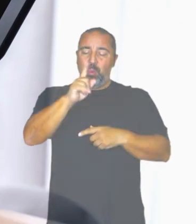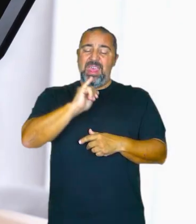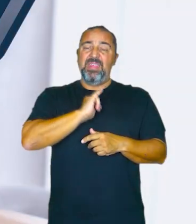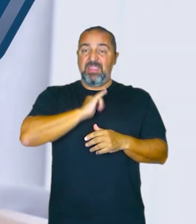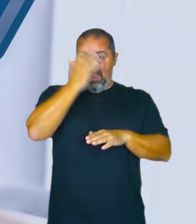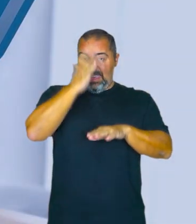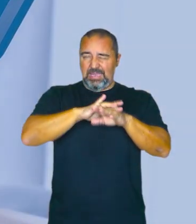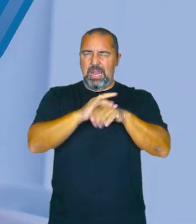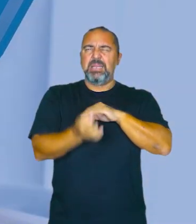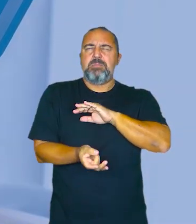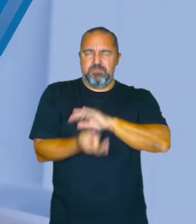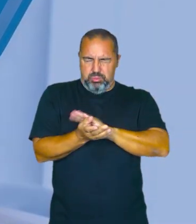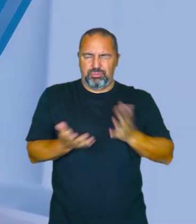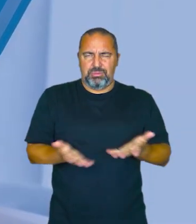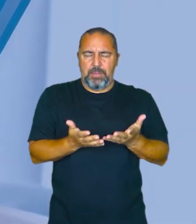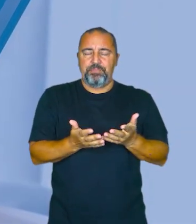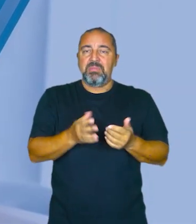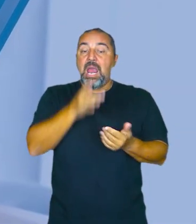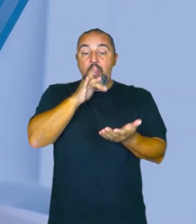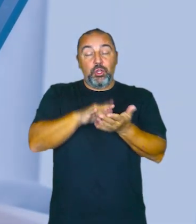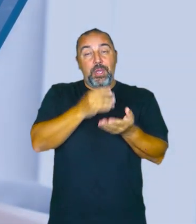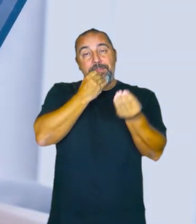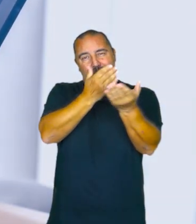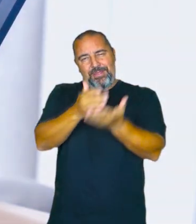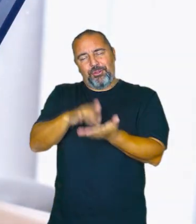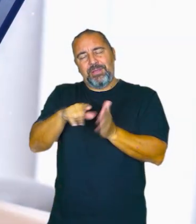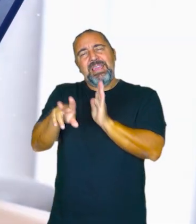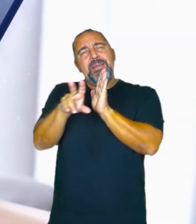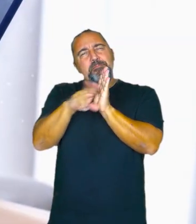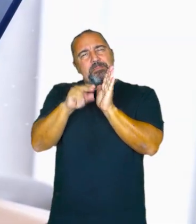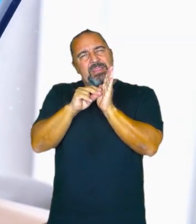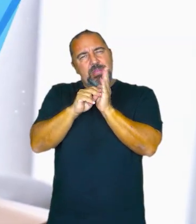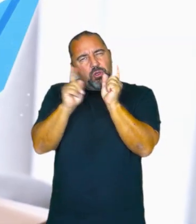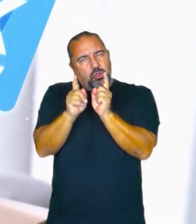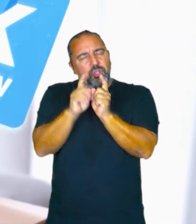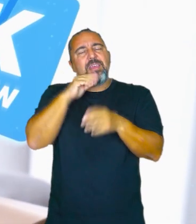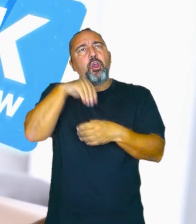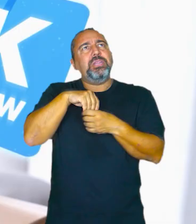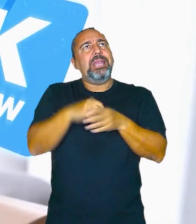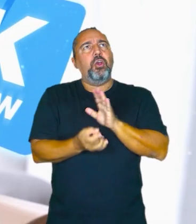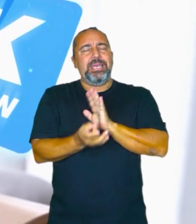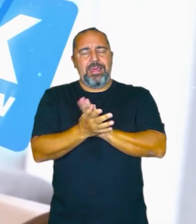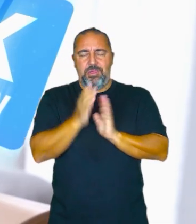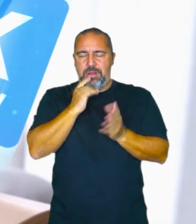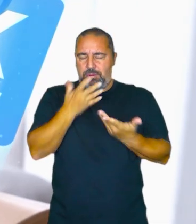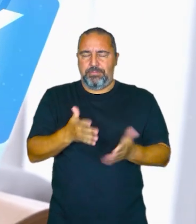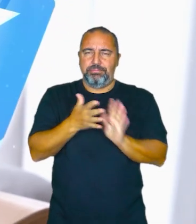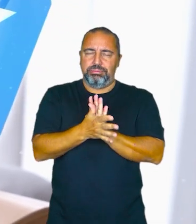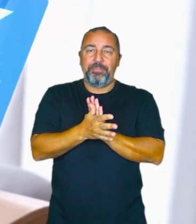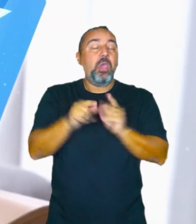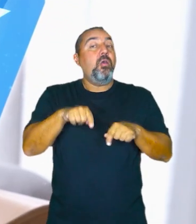Bultza ezazu zure identitate digitala. Ongi etorri edukien sorkuntzari buruzko bideo pilula